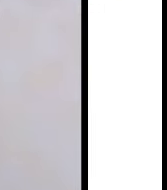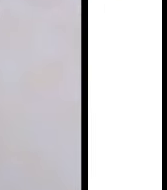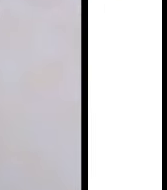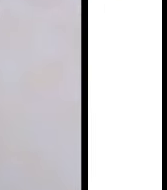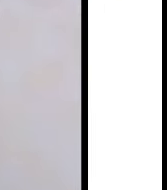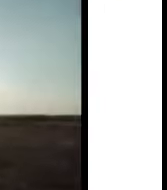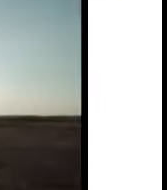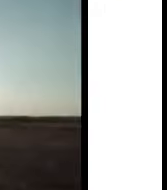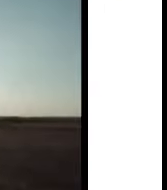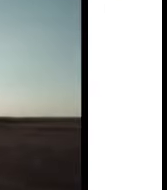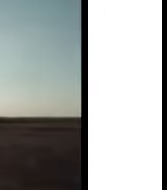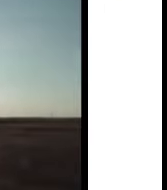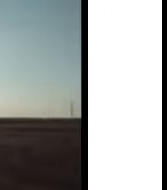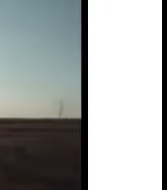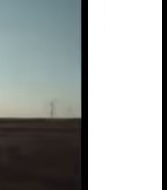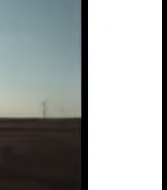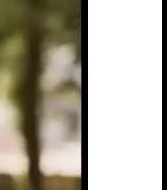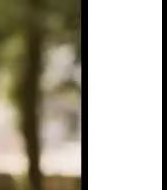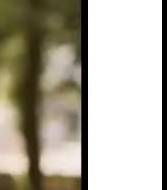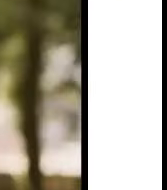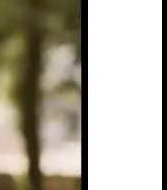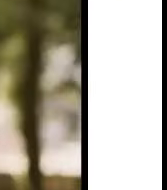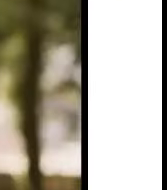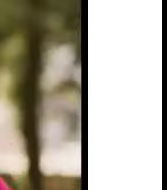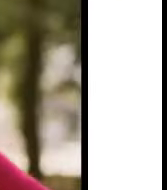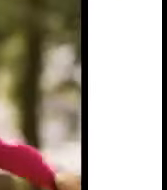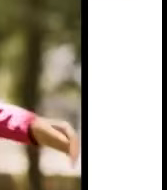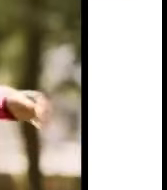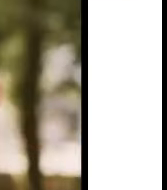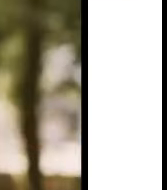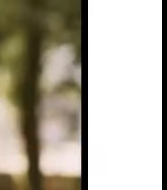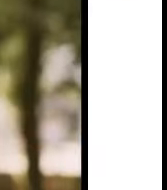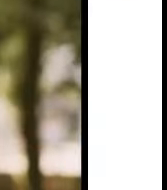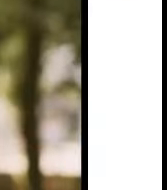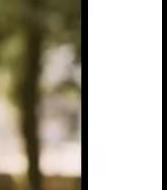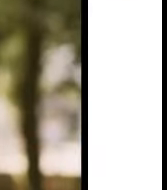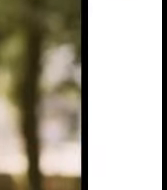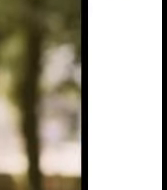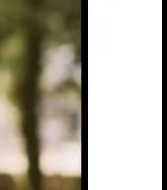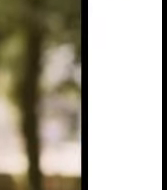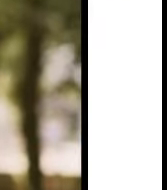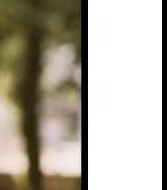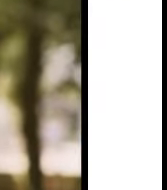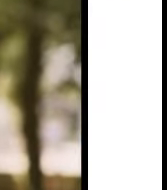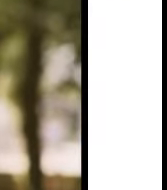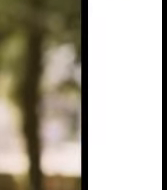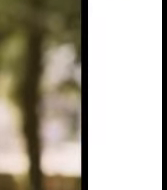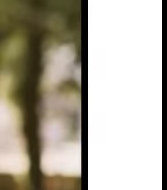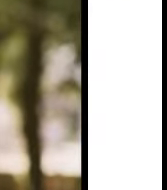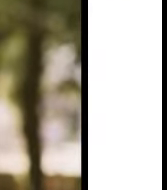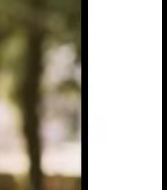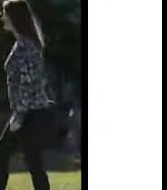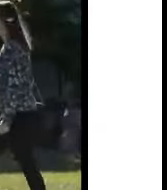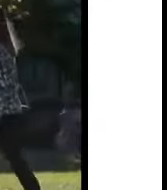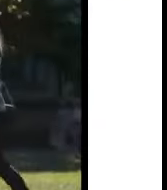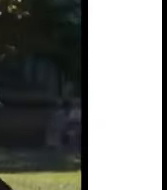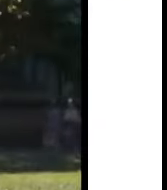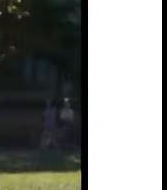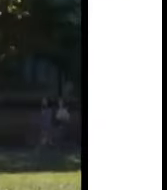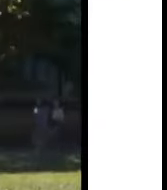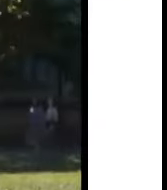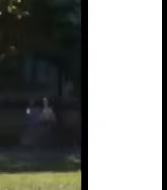mondo, i nostri stili di vita, la nostra relazione con le risorse della terra e